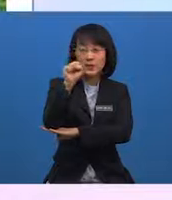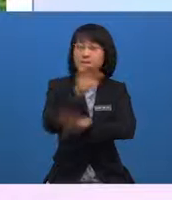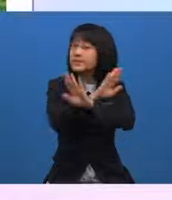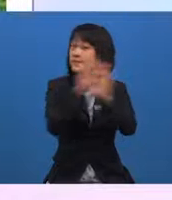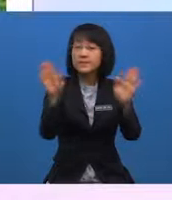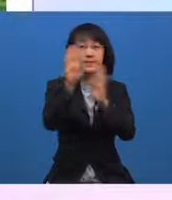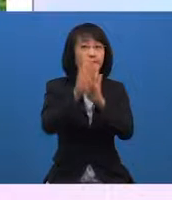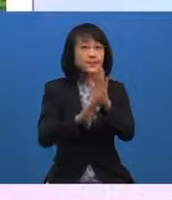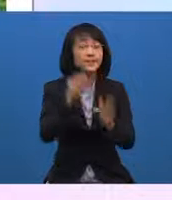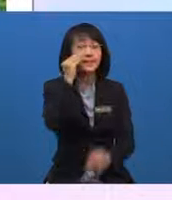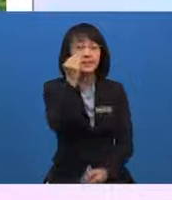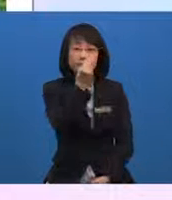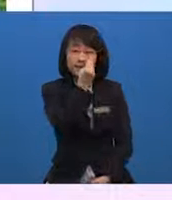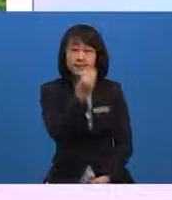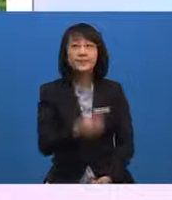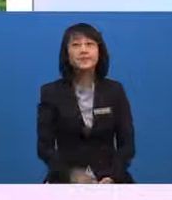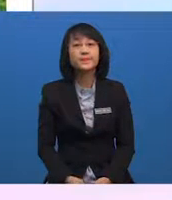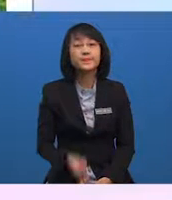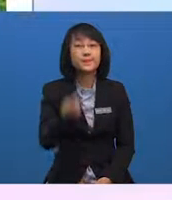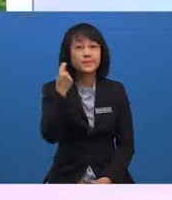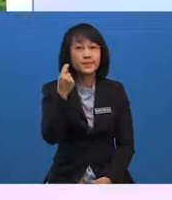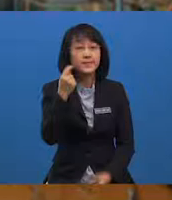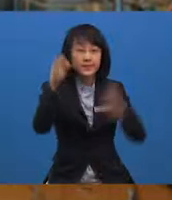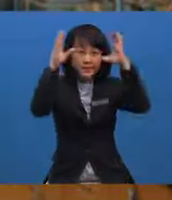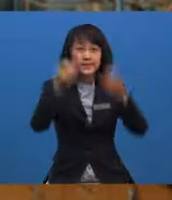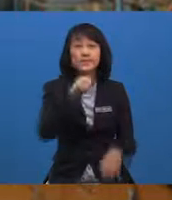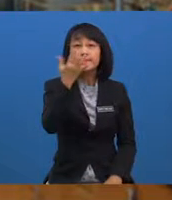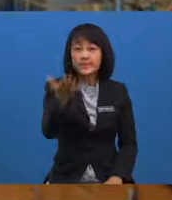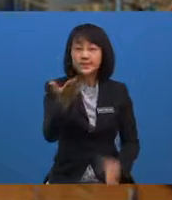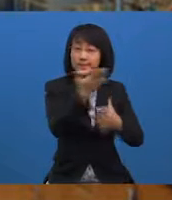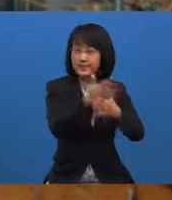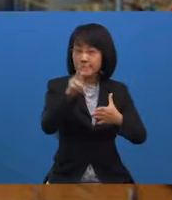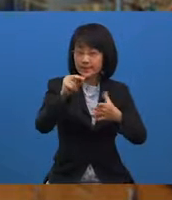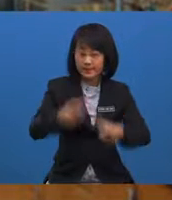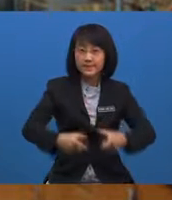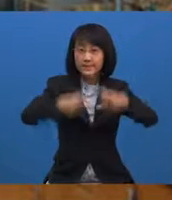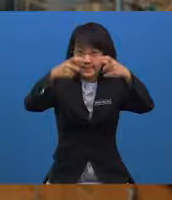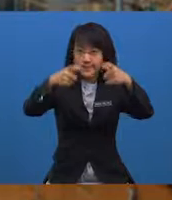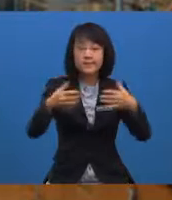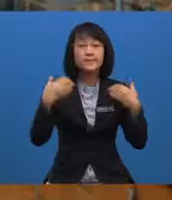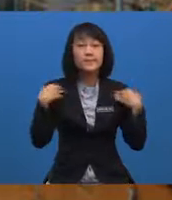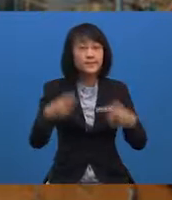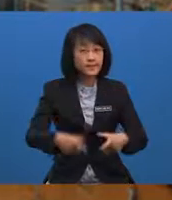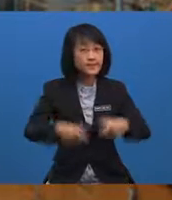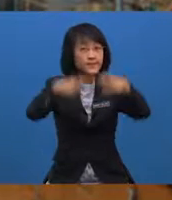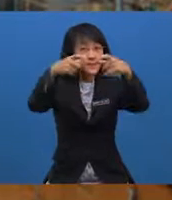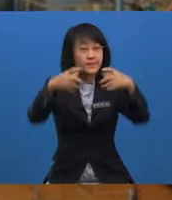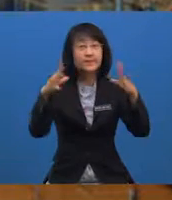Ingat tak tadi cikgu ada bagi tahu tentang bahagian batang? Ada batang yang keras dan ada batang yang